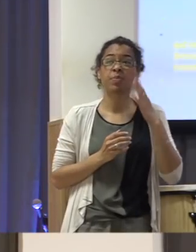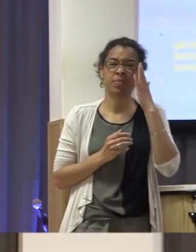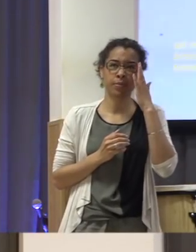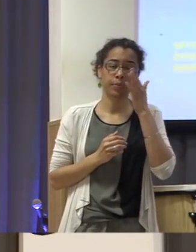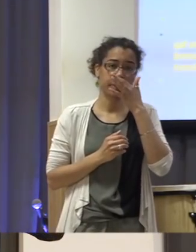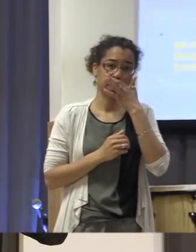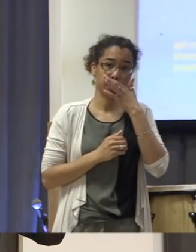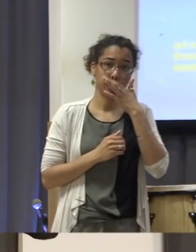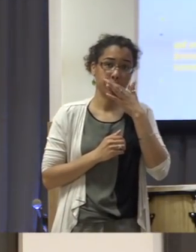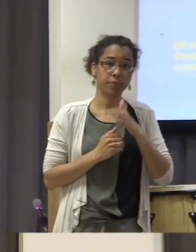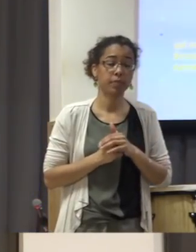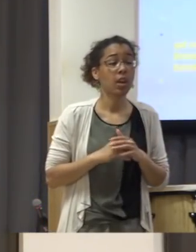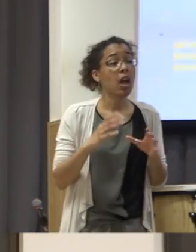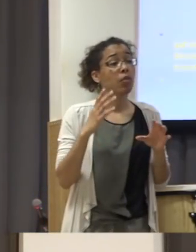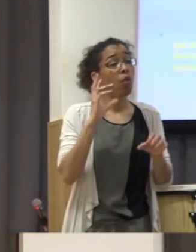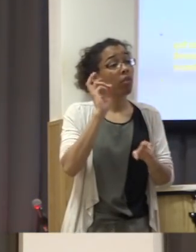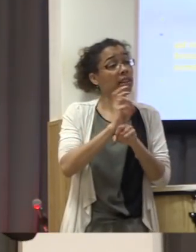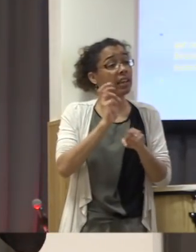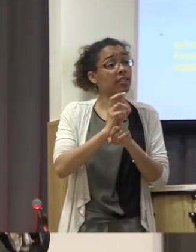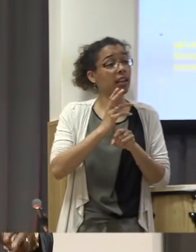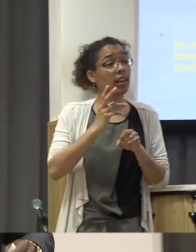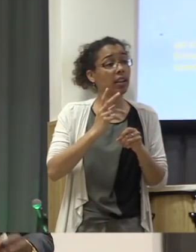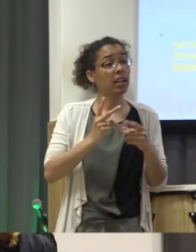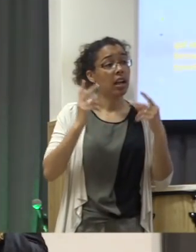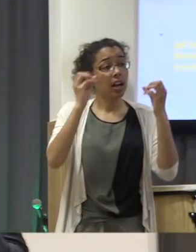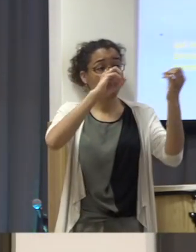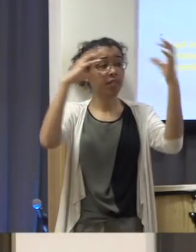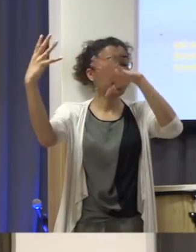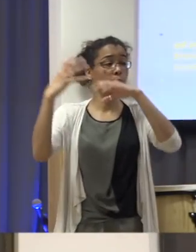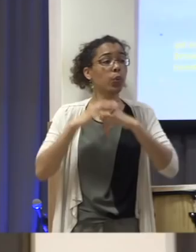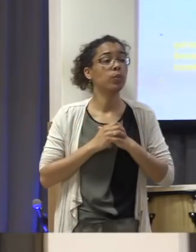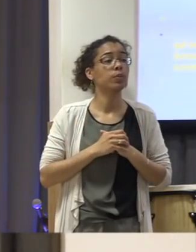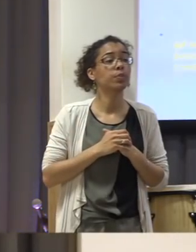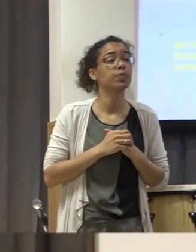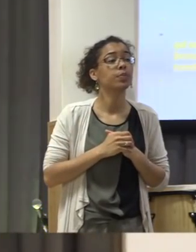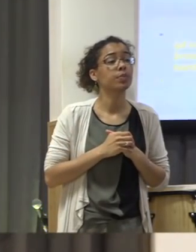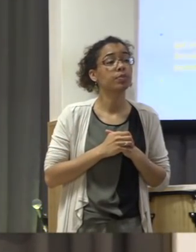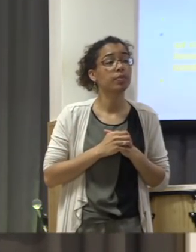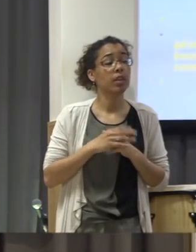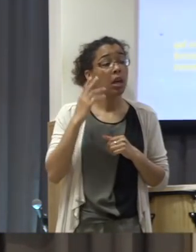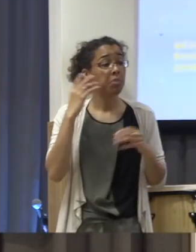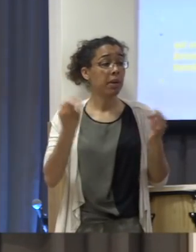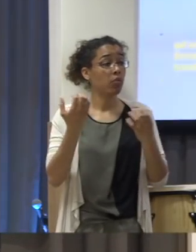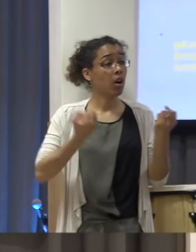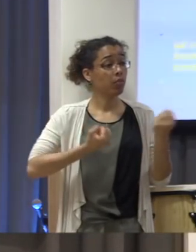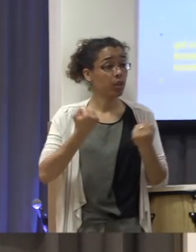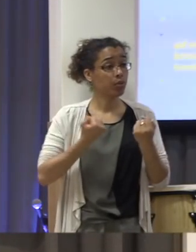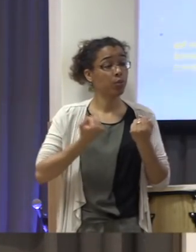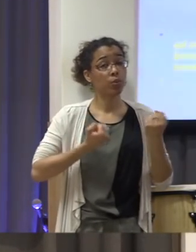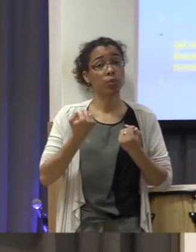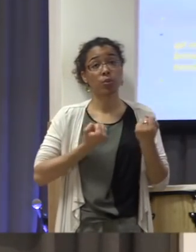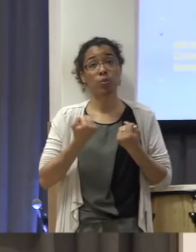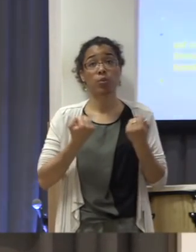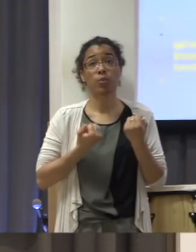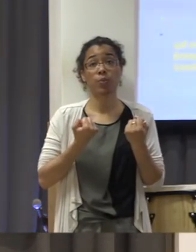Sauvegarder sa vision malgré le brouillard. Ça peut arriver que parfois quand nous conduisons nos voitures et il